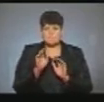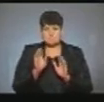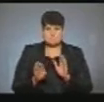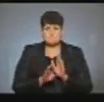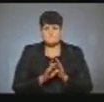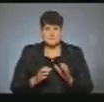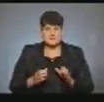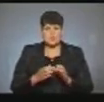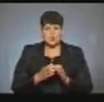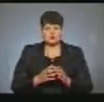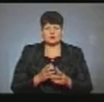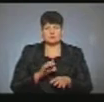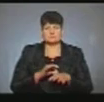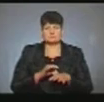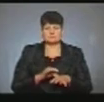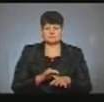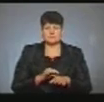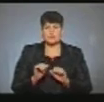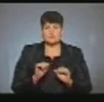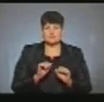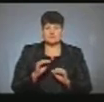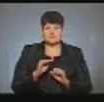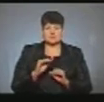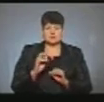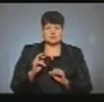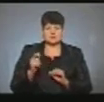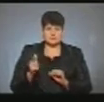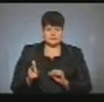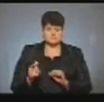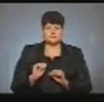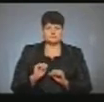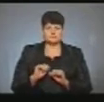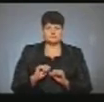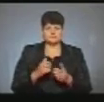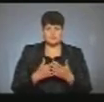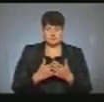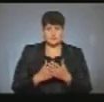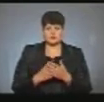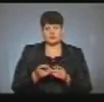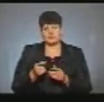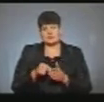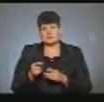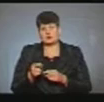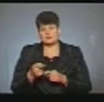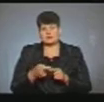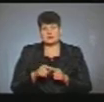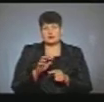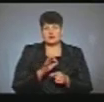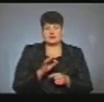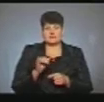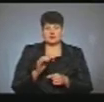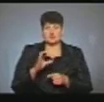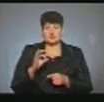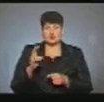підрозділу, який здійснює управління житлово-комунальною галуззю. В даному випадку, якщо по місту Тернополі, це Олег Іванович